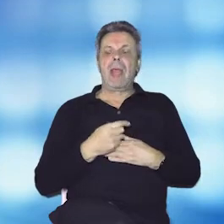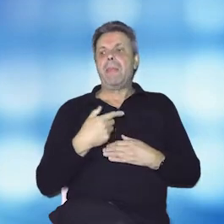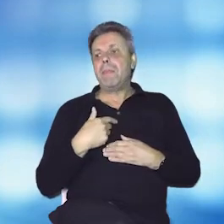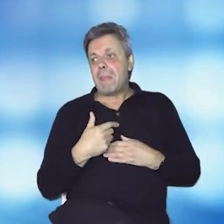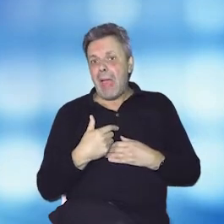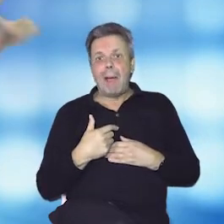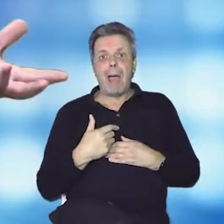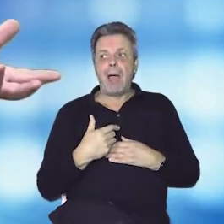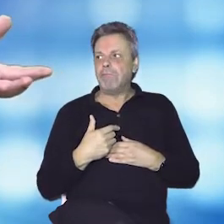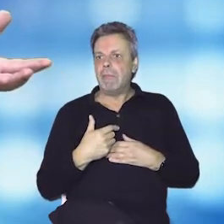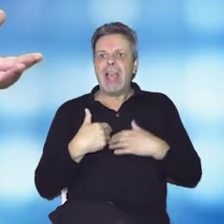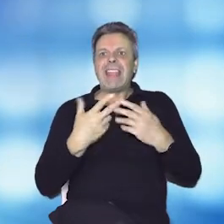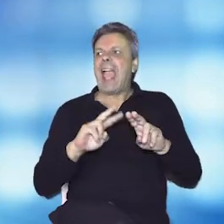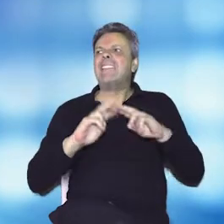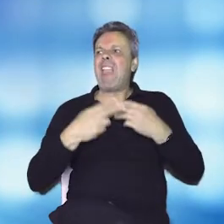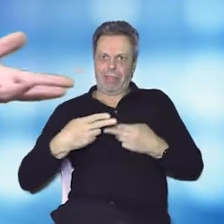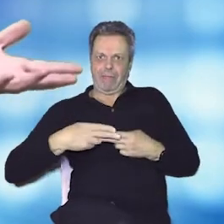nam svijet dostupnijim.